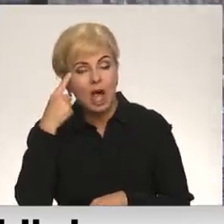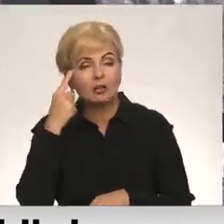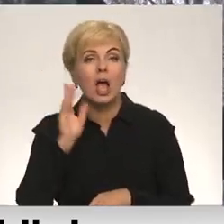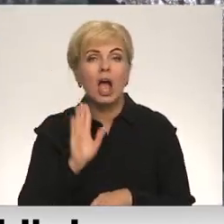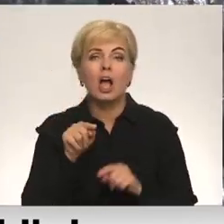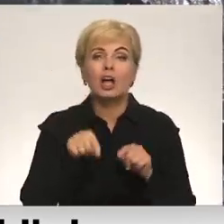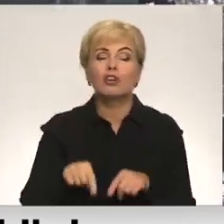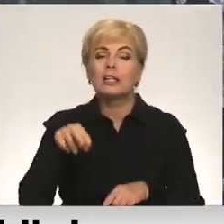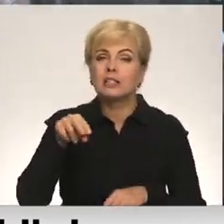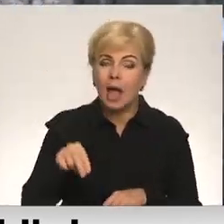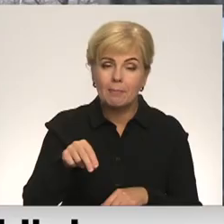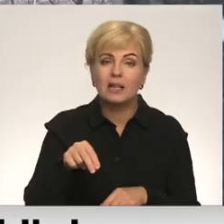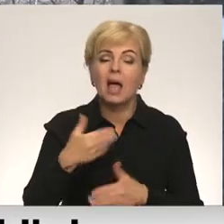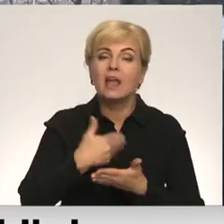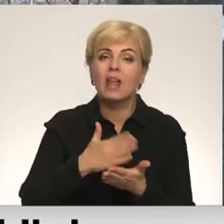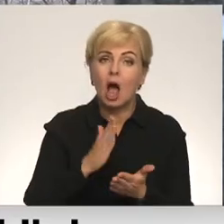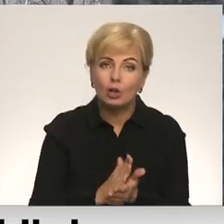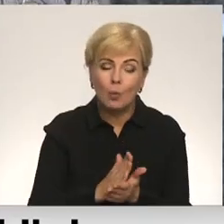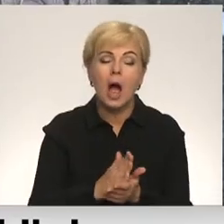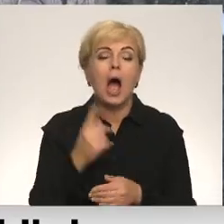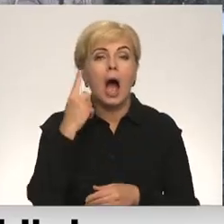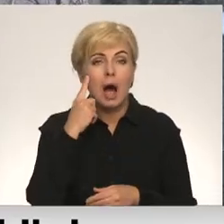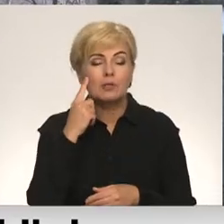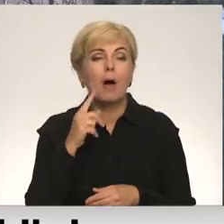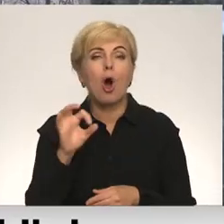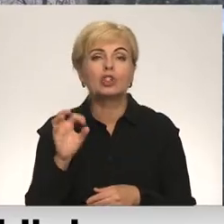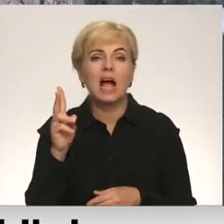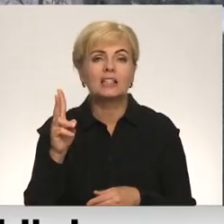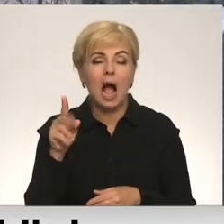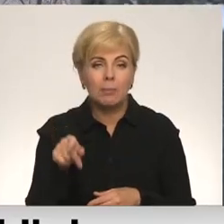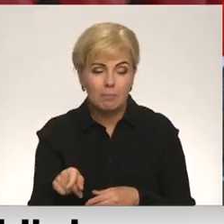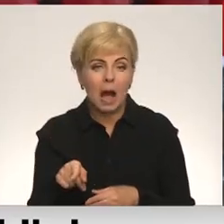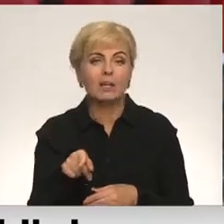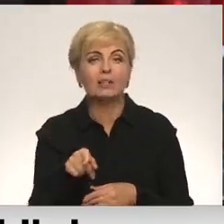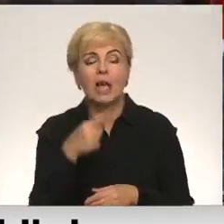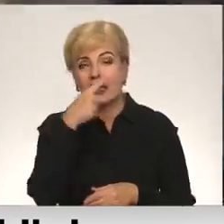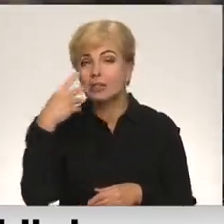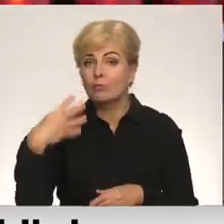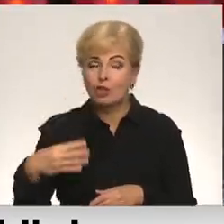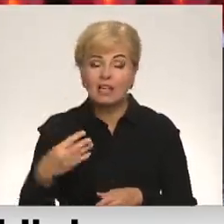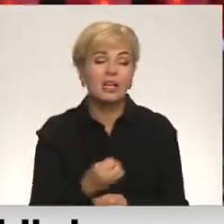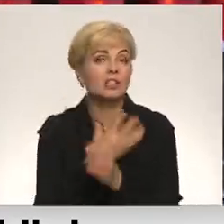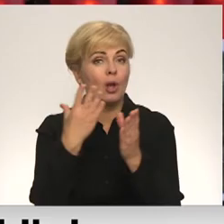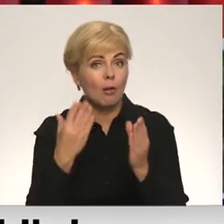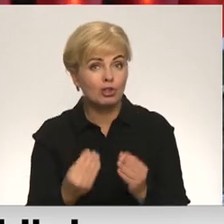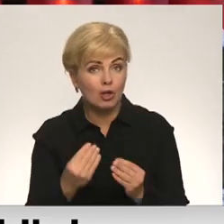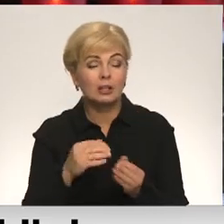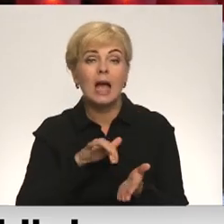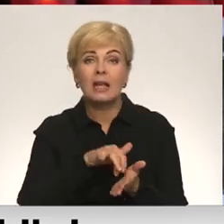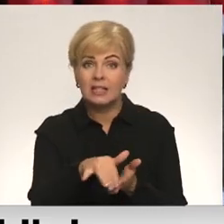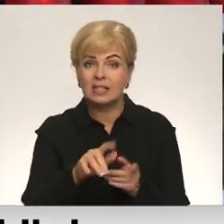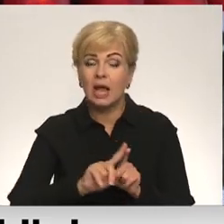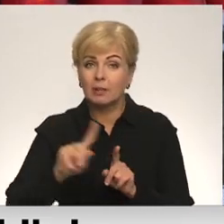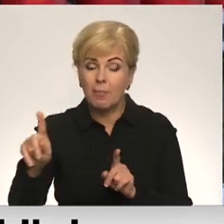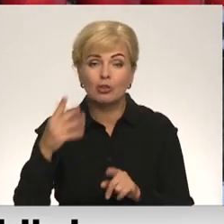šīs zemes daļu. Un to apzinājās Oskars Kalpaks. Oskara Kalpaks 140. Dzimšanas dienā izietais maršruts